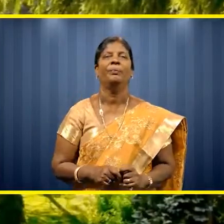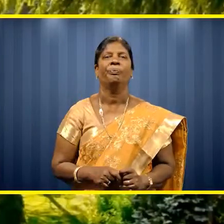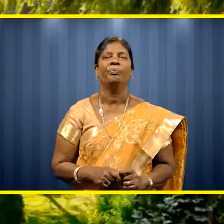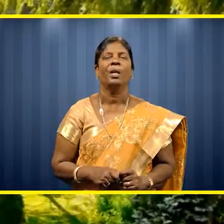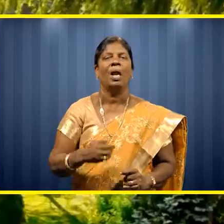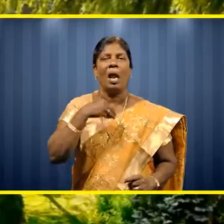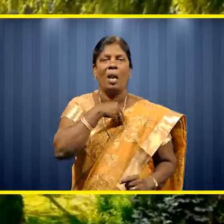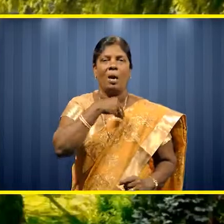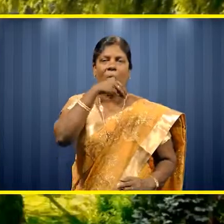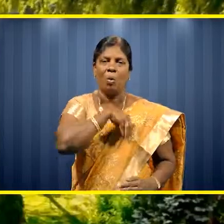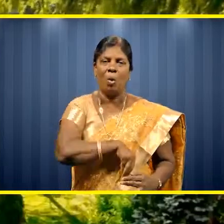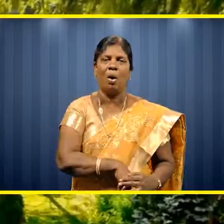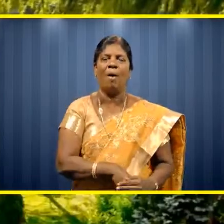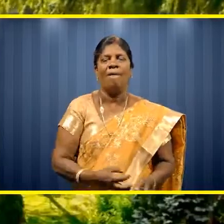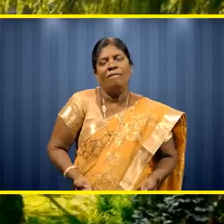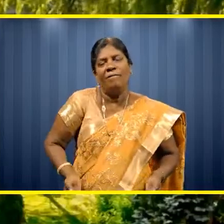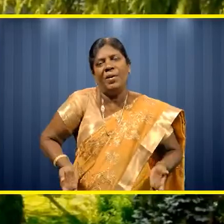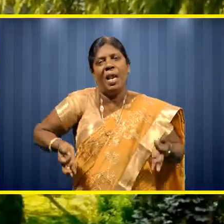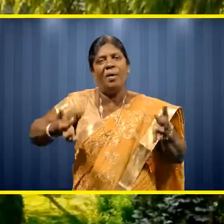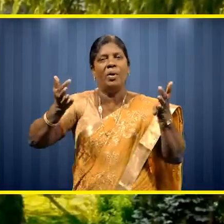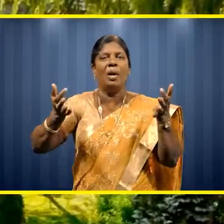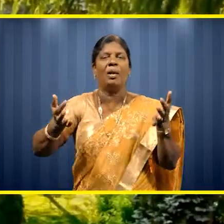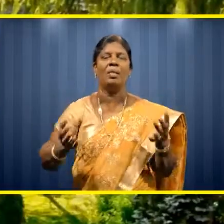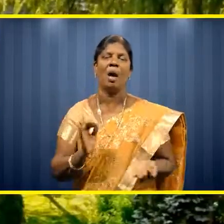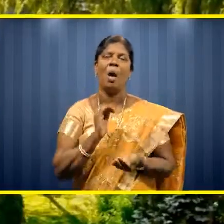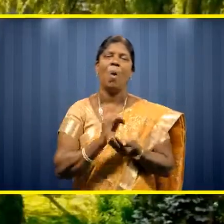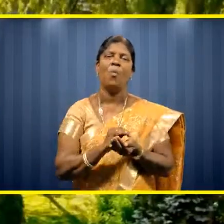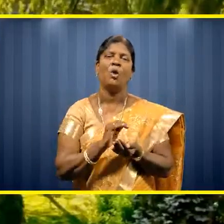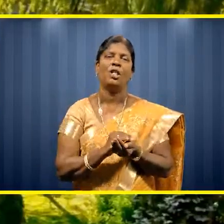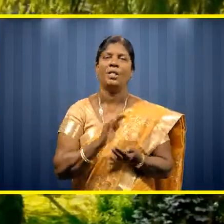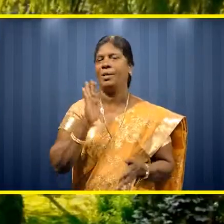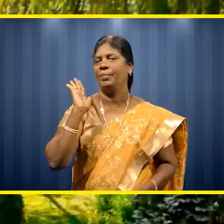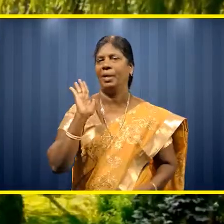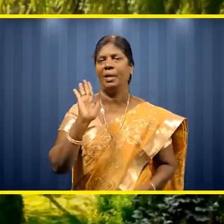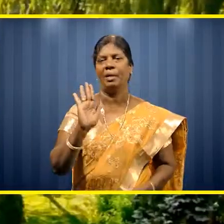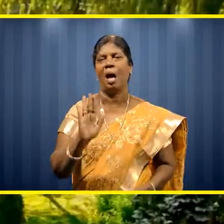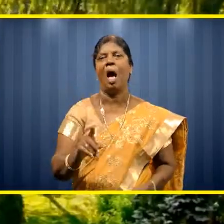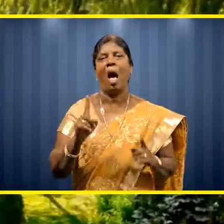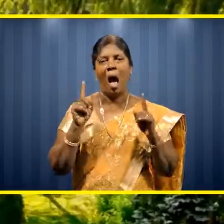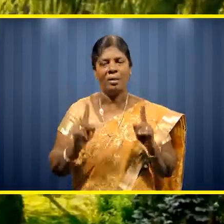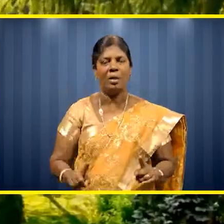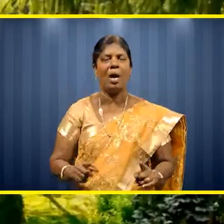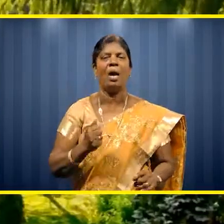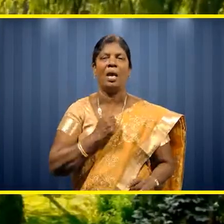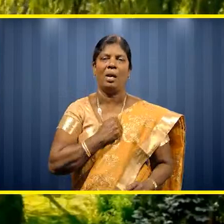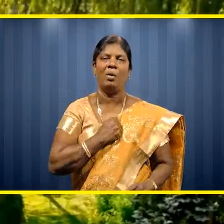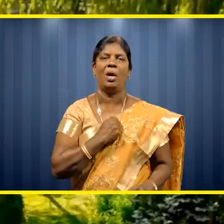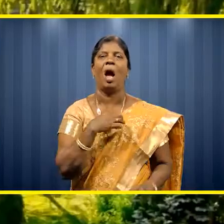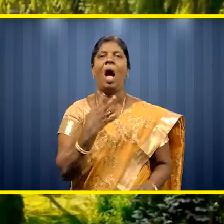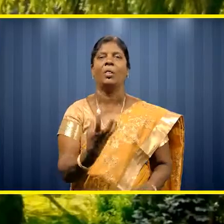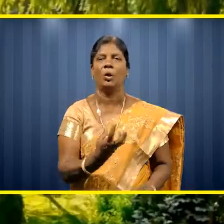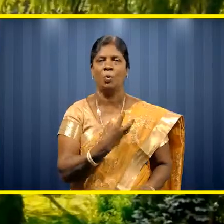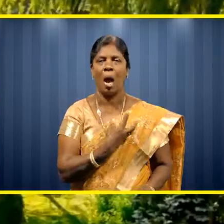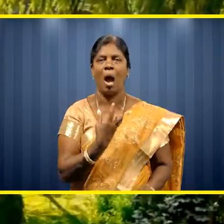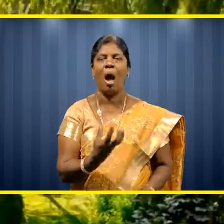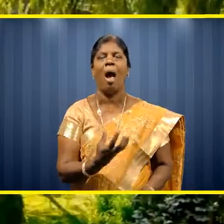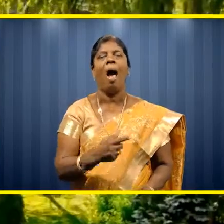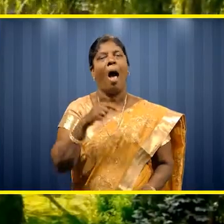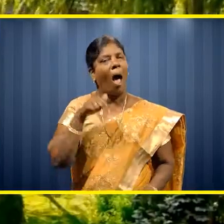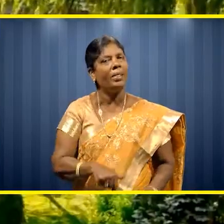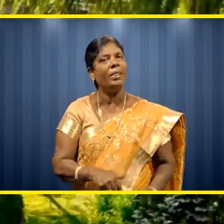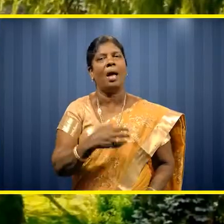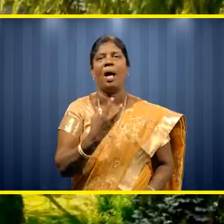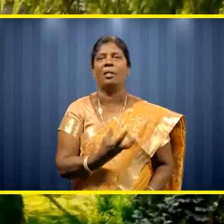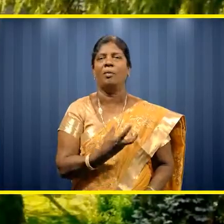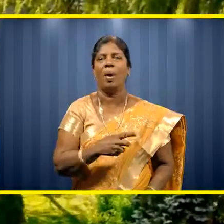என்னவென்றால், எனக்குள் விலை உயர்ந்த ஒரு பொக்கிஷம் இருக்கிறது, அதுதான் என்னுடைய ஆத்மா.